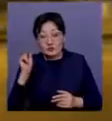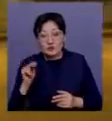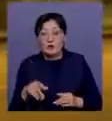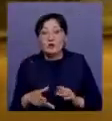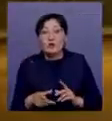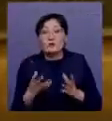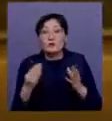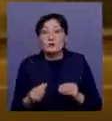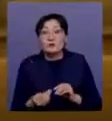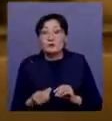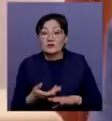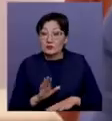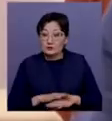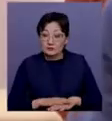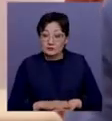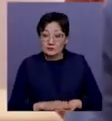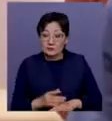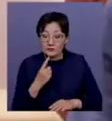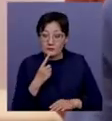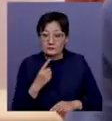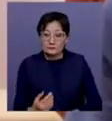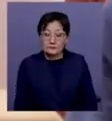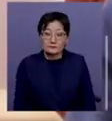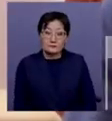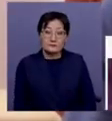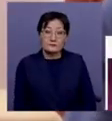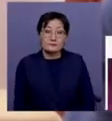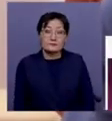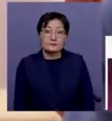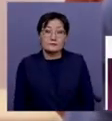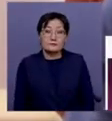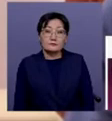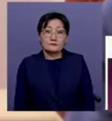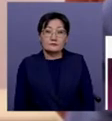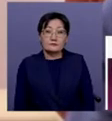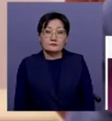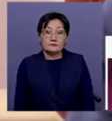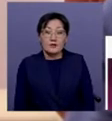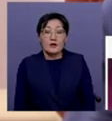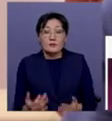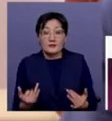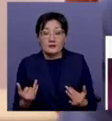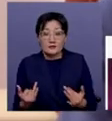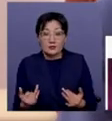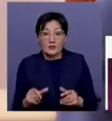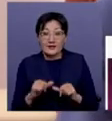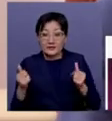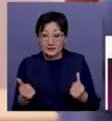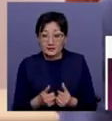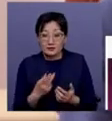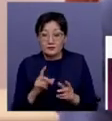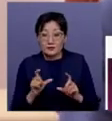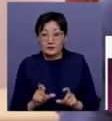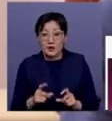көру айтарлықтай қиындап кеткен. Сейчас я нахожусь на карантине. Мен қазір карантинде отырмын. Бір